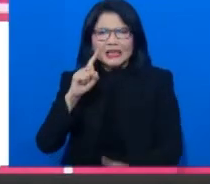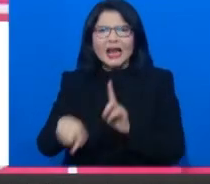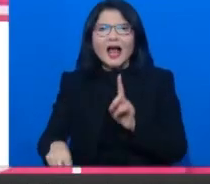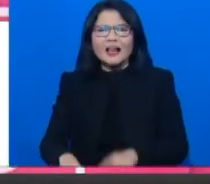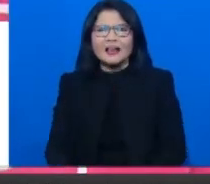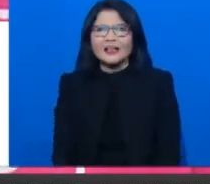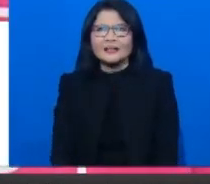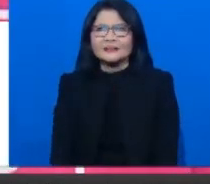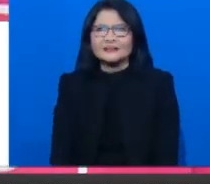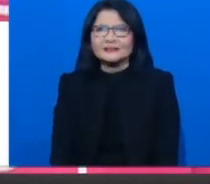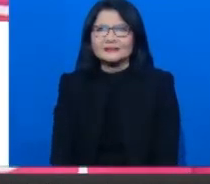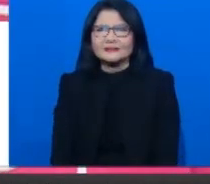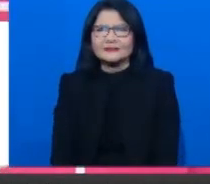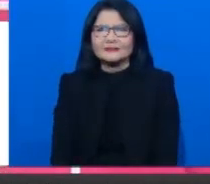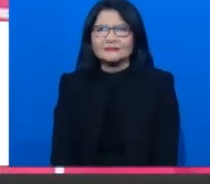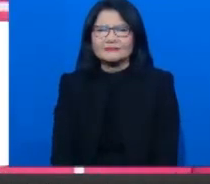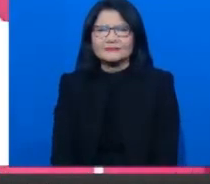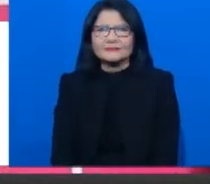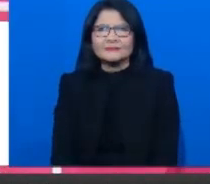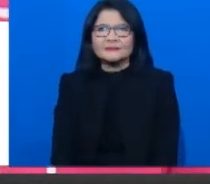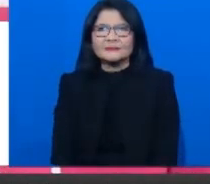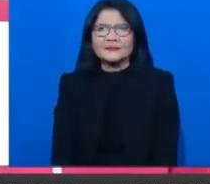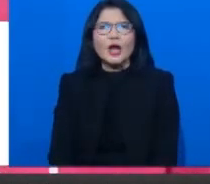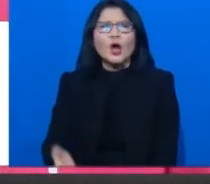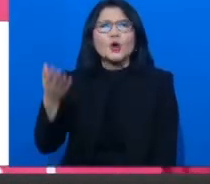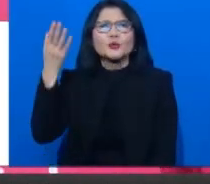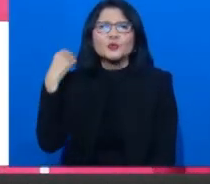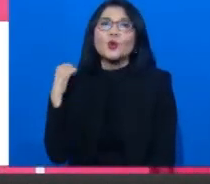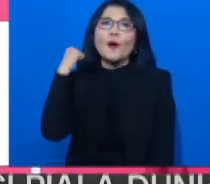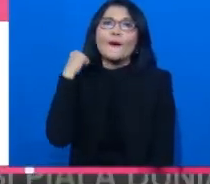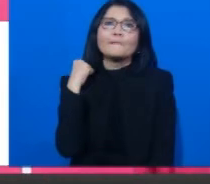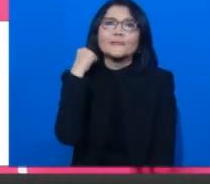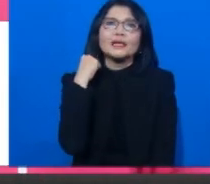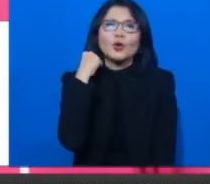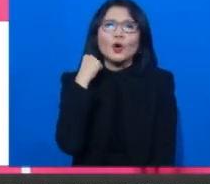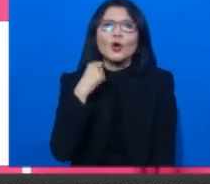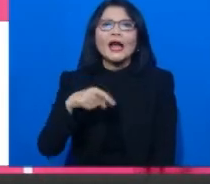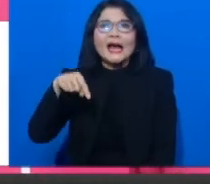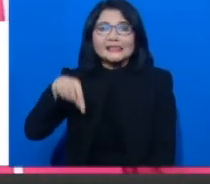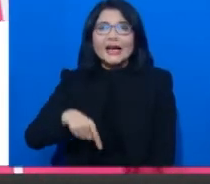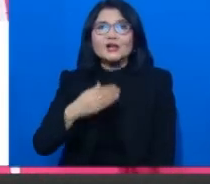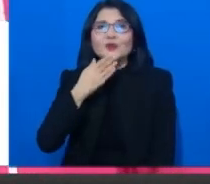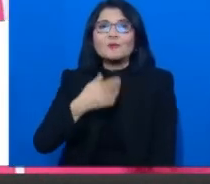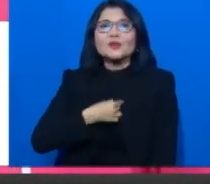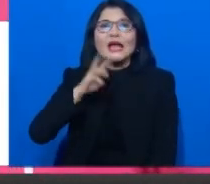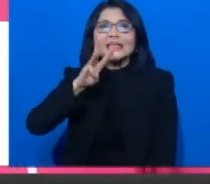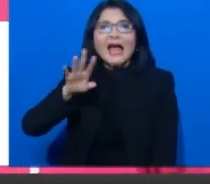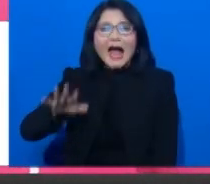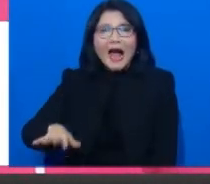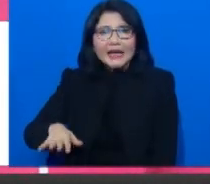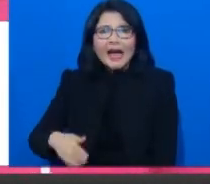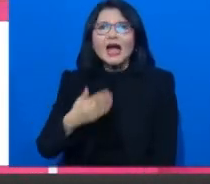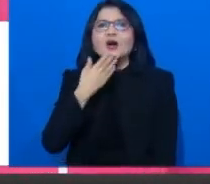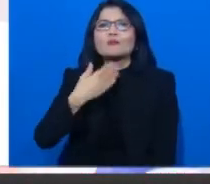bahasa 82-an lah orang masih ini. Dari masih pikul, sekarang udah punya anak 3 ya, udah